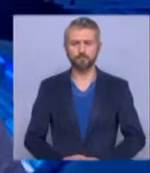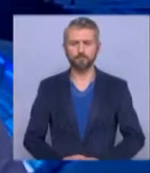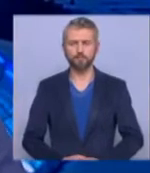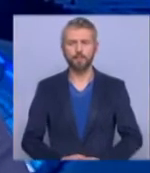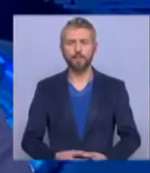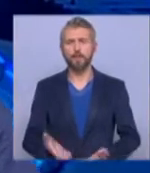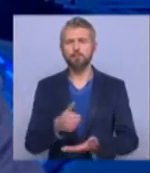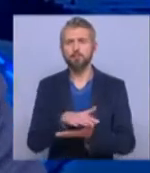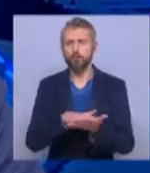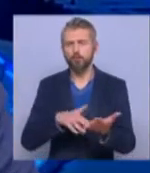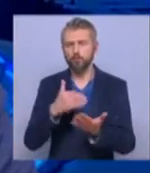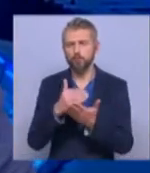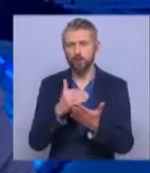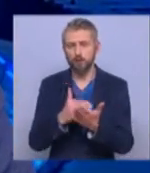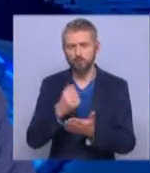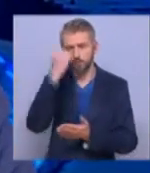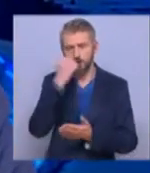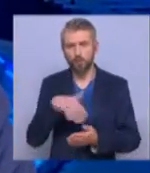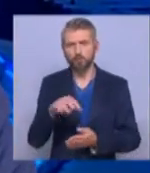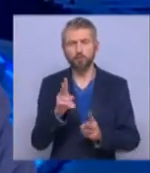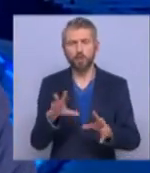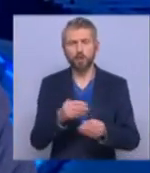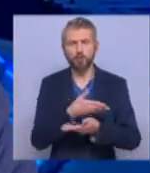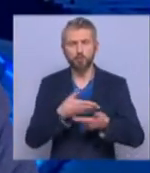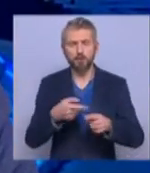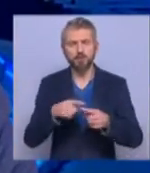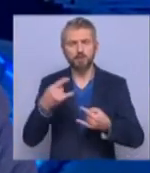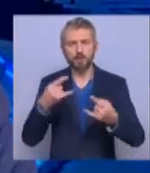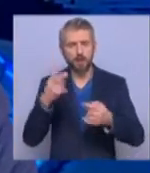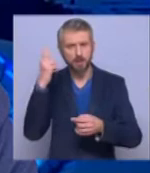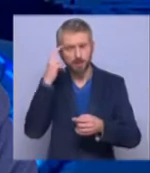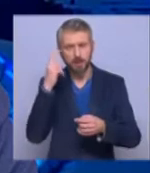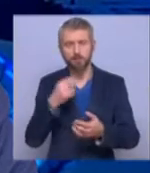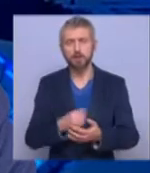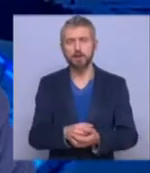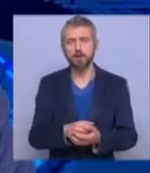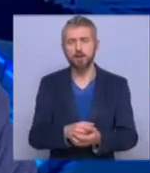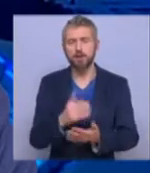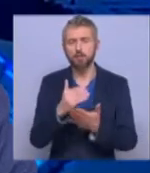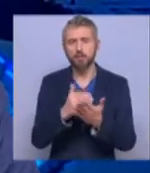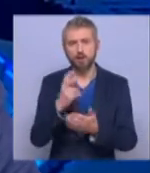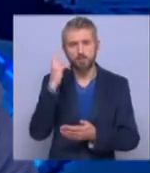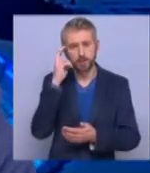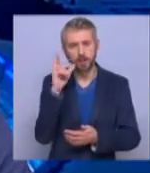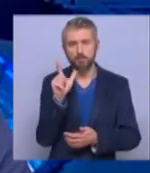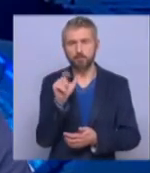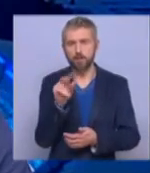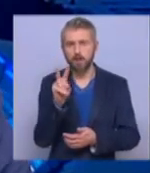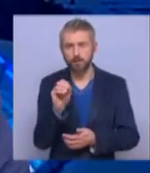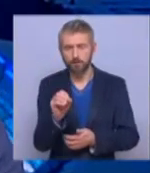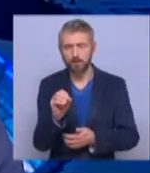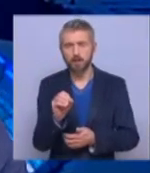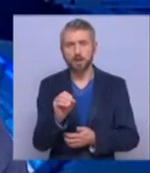Ми повертаємося в студію. Я щиро дякую всім, хто разом з нами. Це телеканал «Київ», це проєкт «Київ Лайф». Мене звуть Василь Климчук. І я з